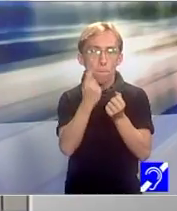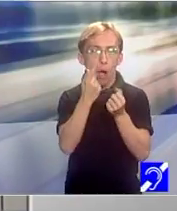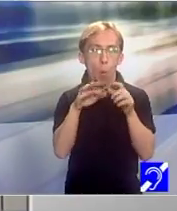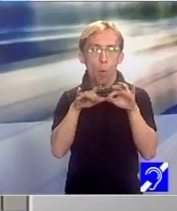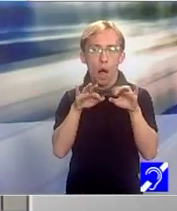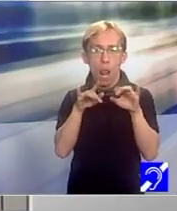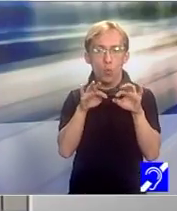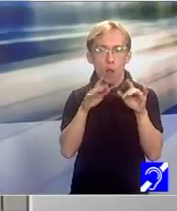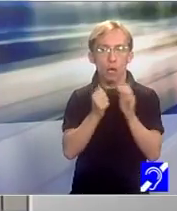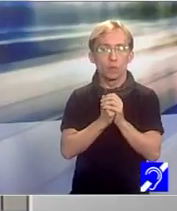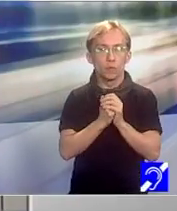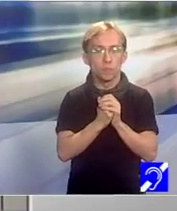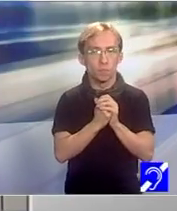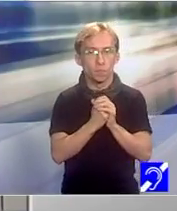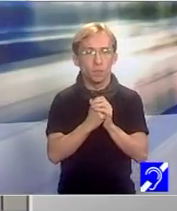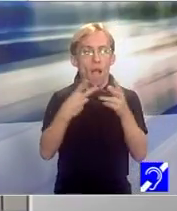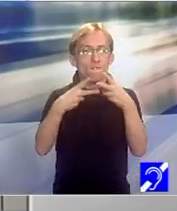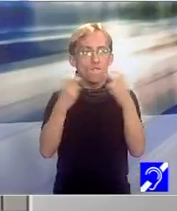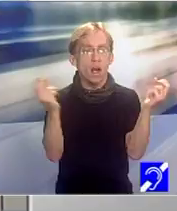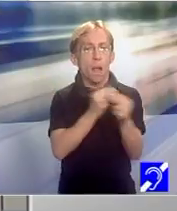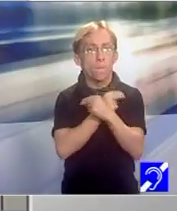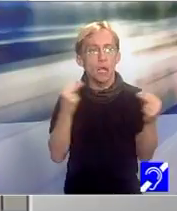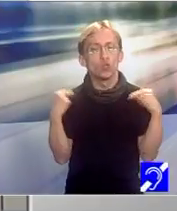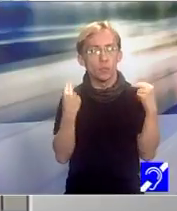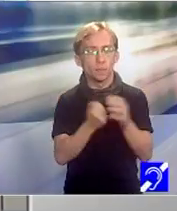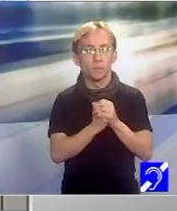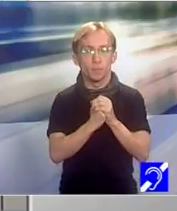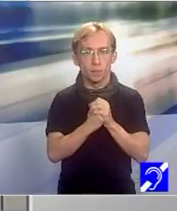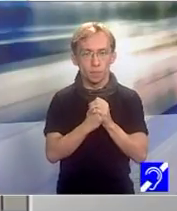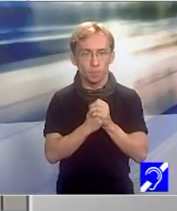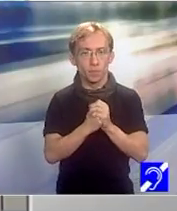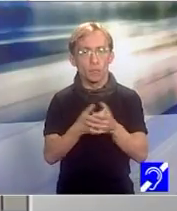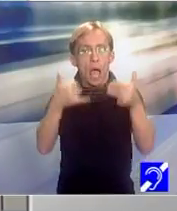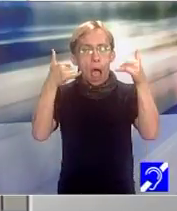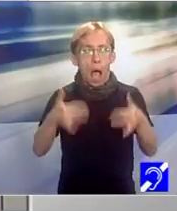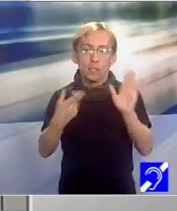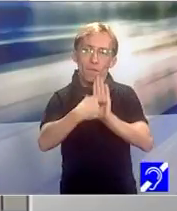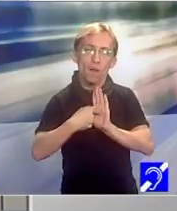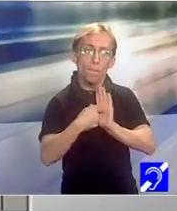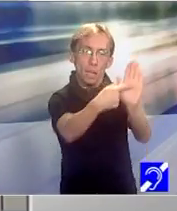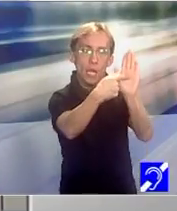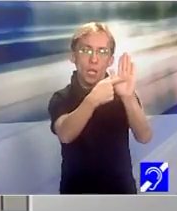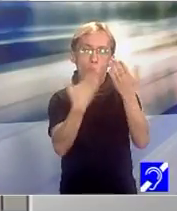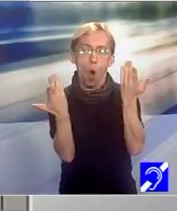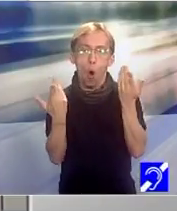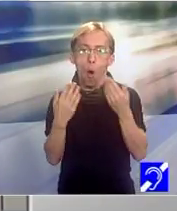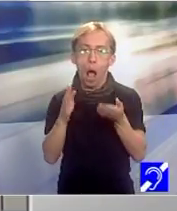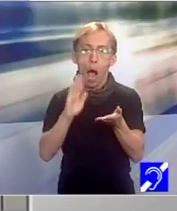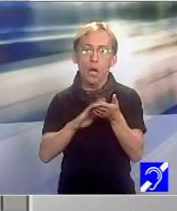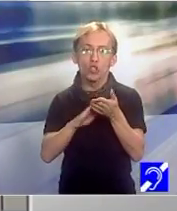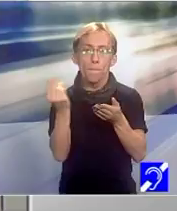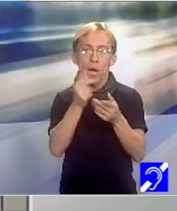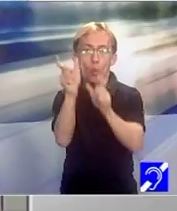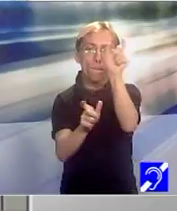platforma Mixcloud, veți găsi emisiunea noastră Fără Prejudecăți. În același timp, ea reprezintă și o accesibilizare pentru persoanele cu